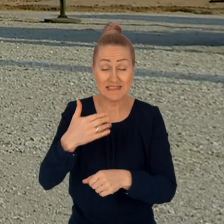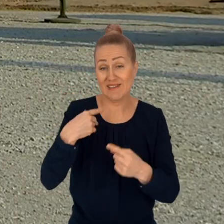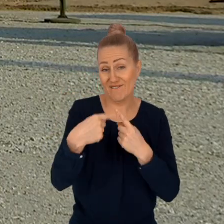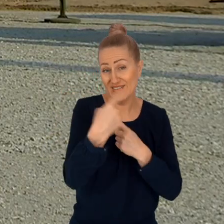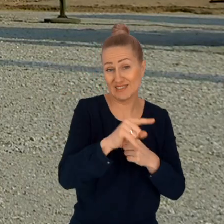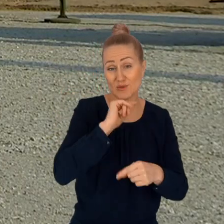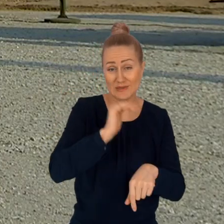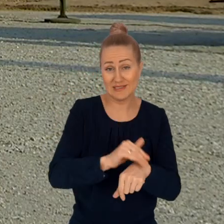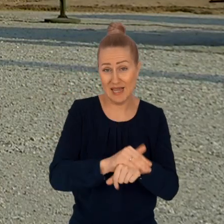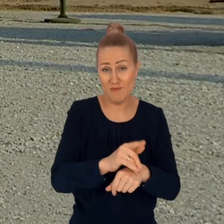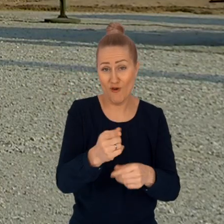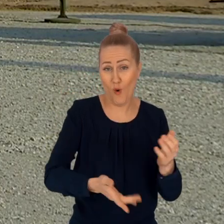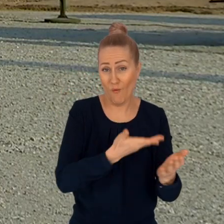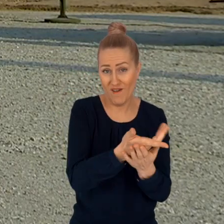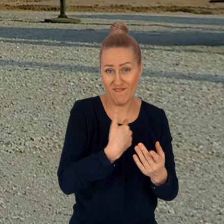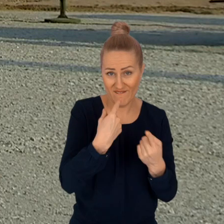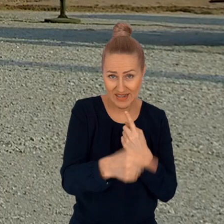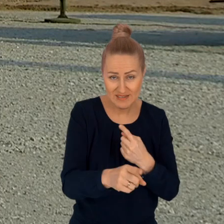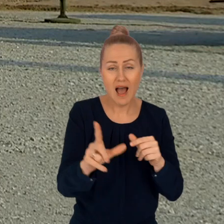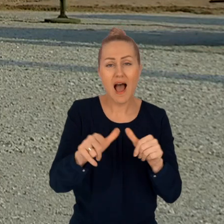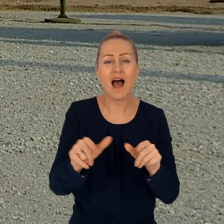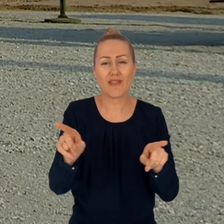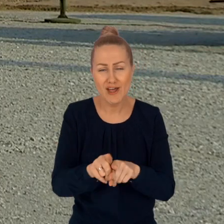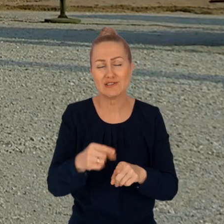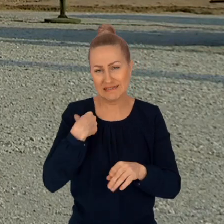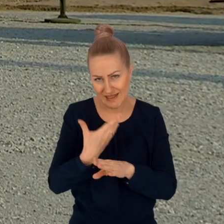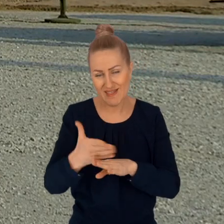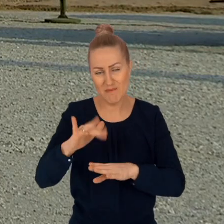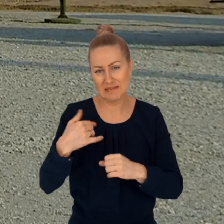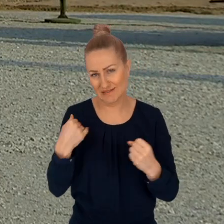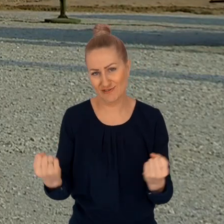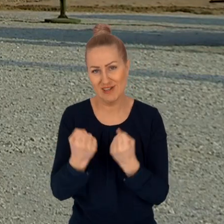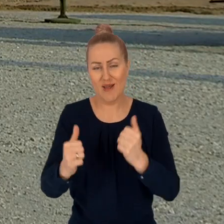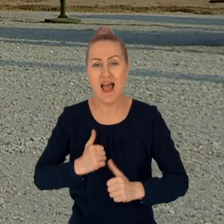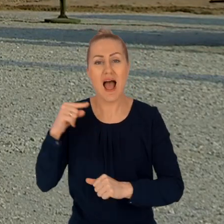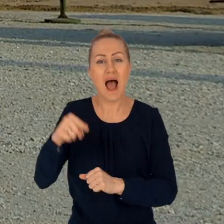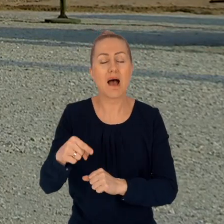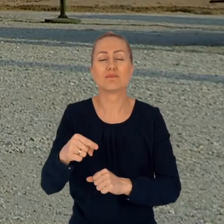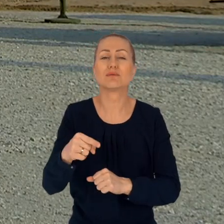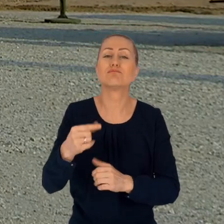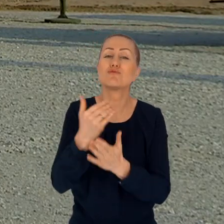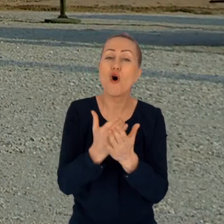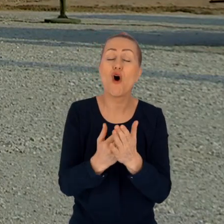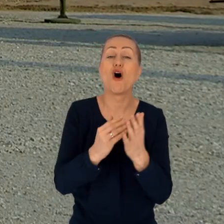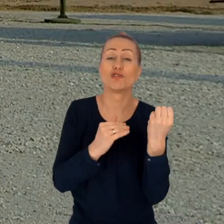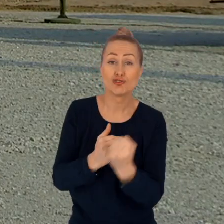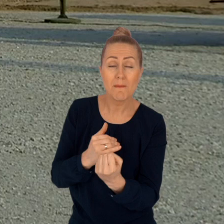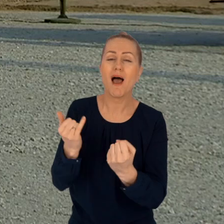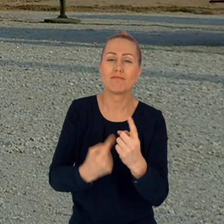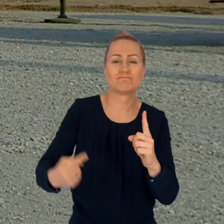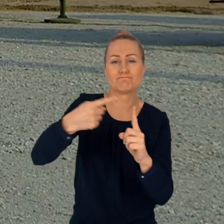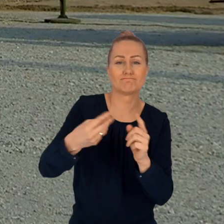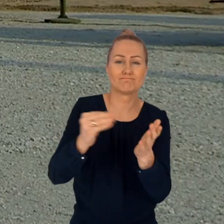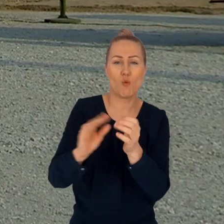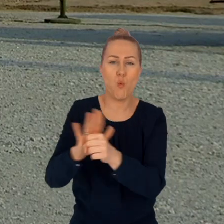sprawie, a także będziemy pracowali na rzecz tego, żeby ten system uzupełniać, żeby on był